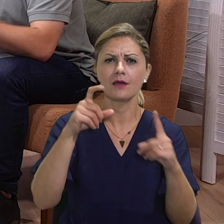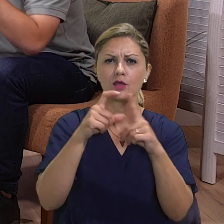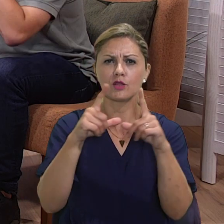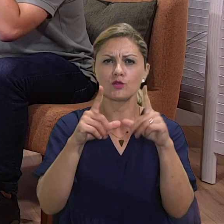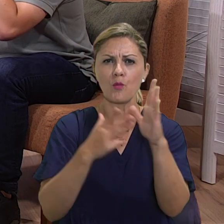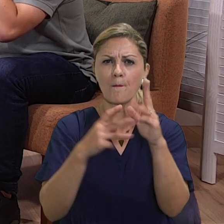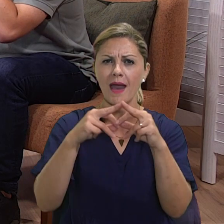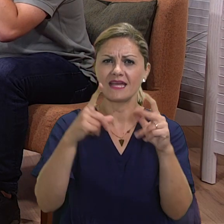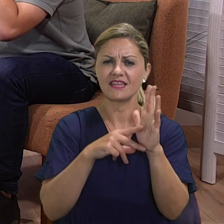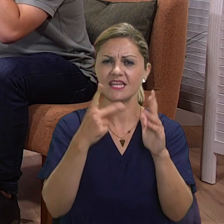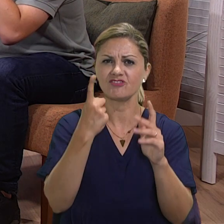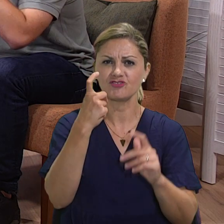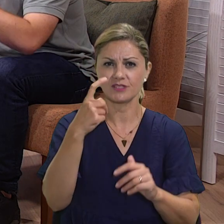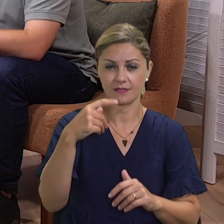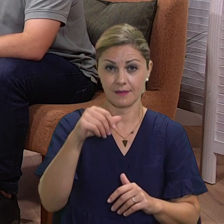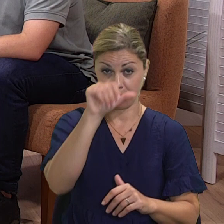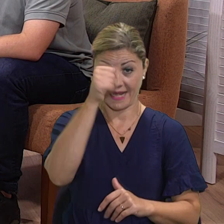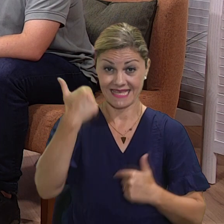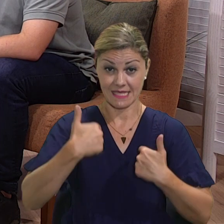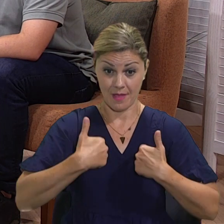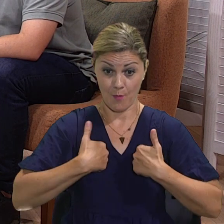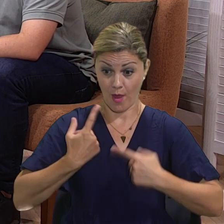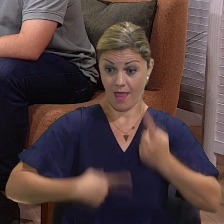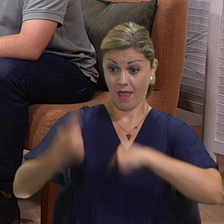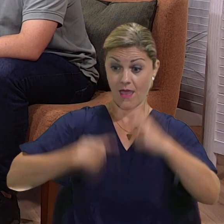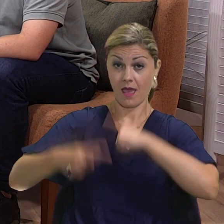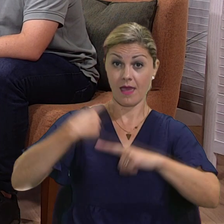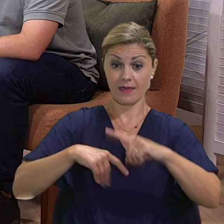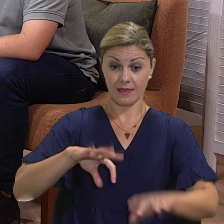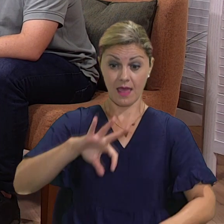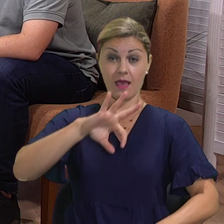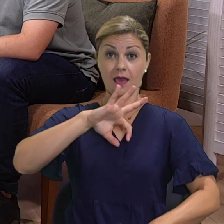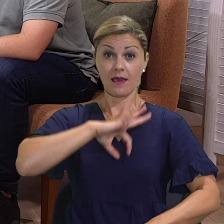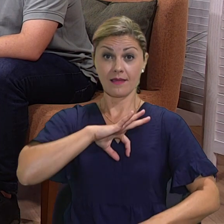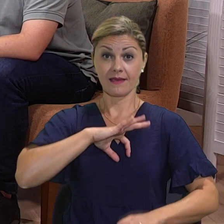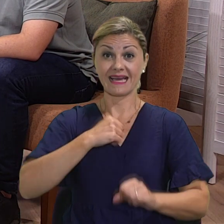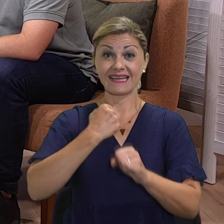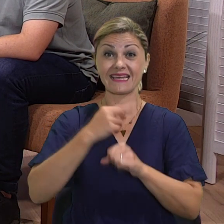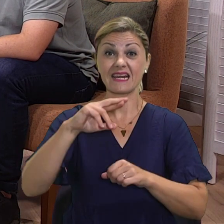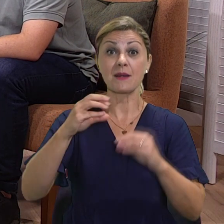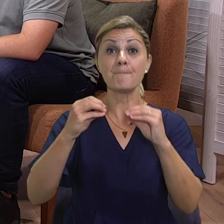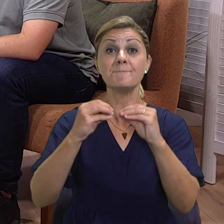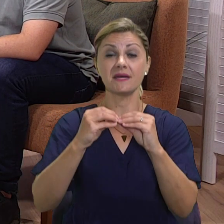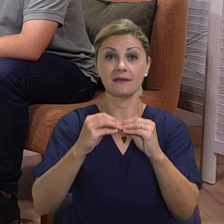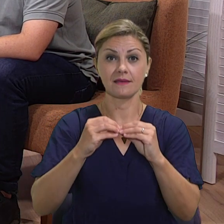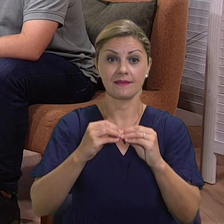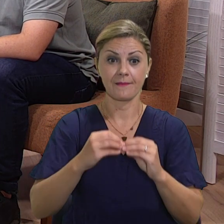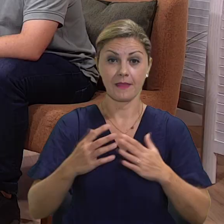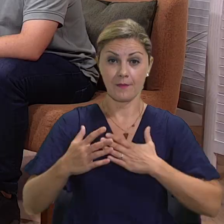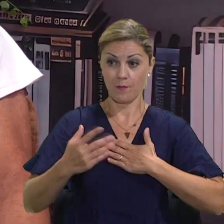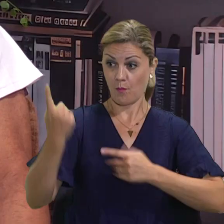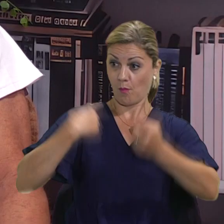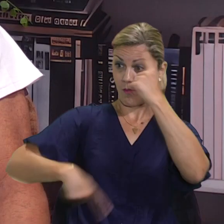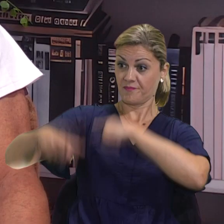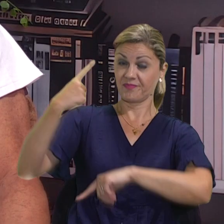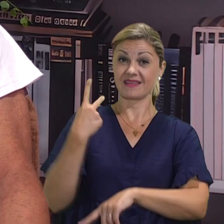moja familija je Dumanić, ali eto, igrom slučaja su tamo kad je bila kuga, kad su naša dva svećenika iz